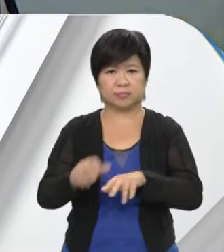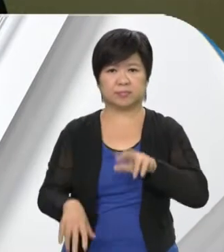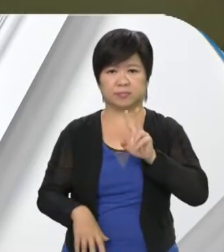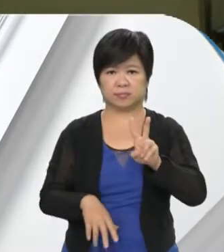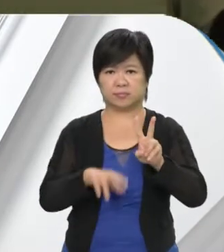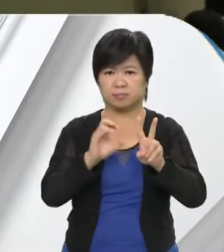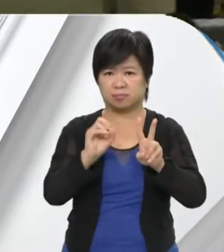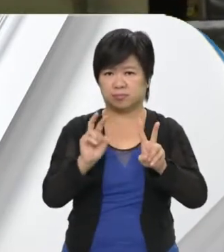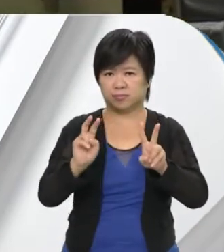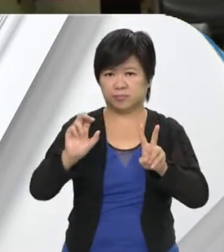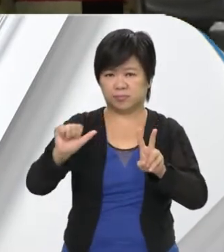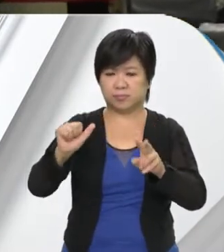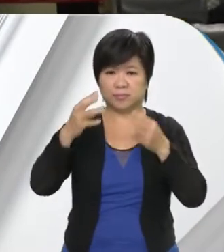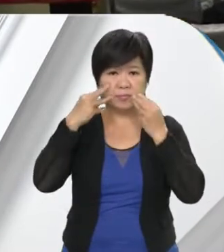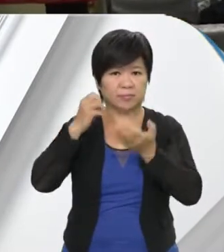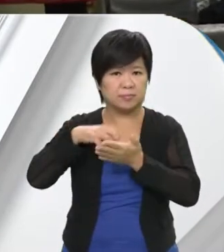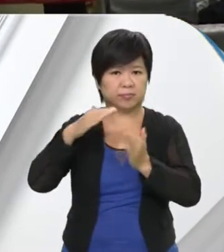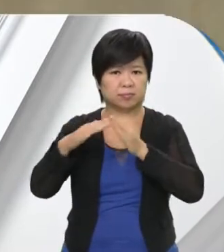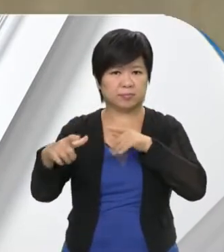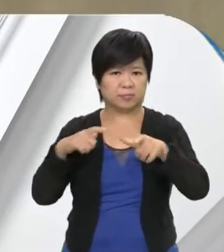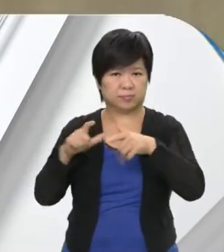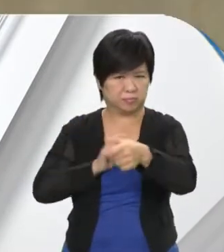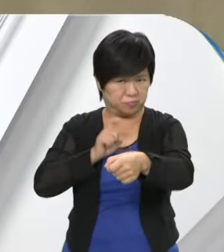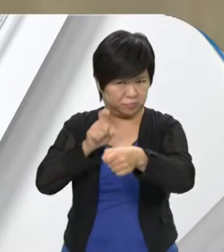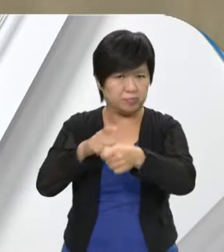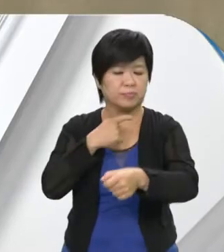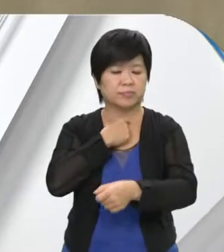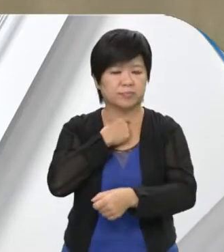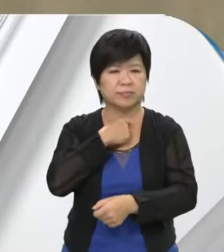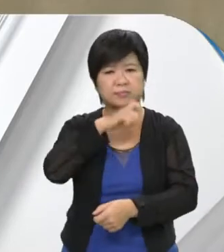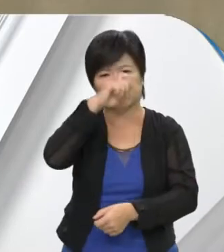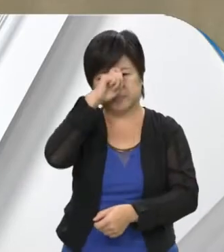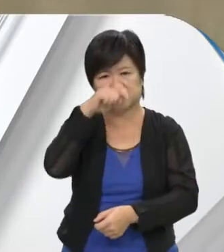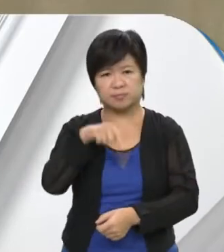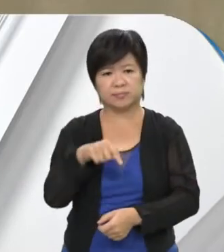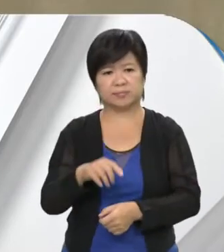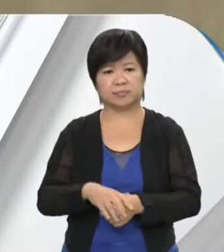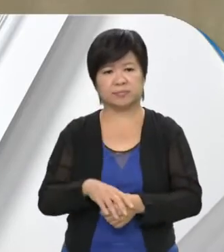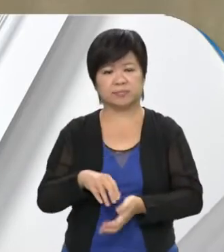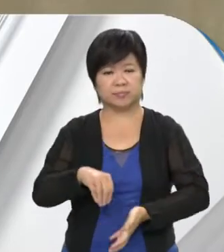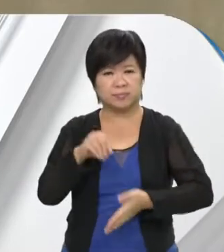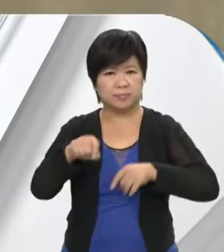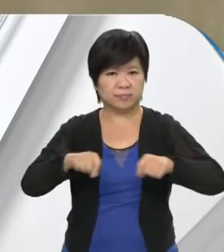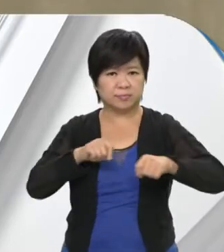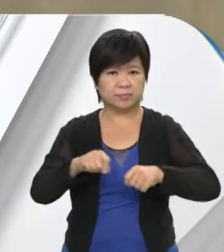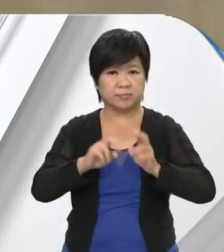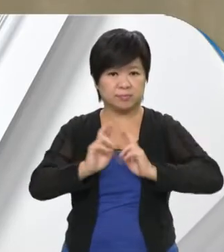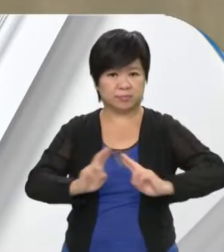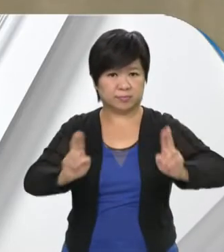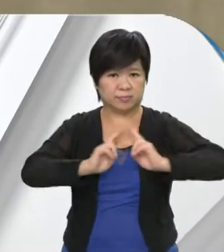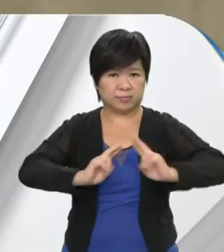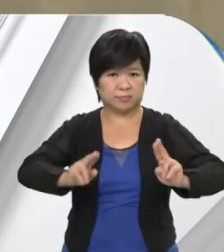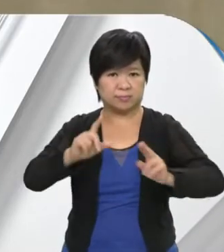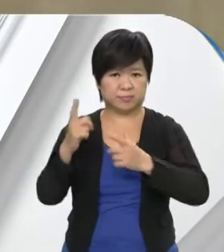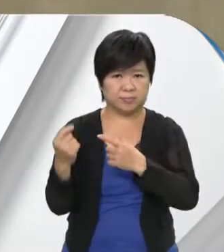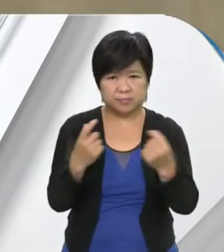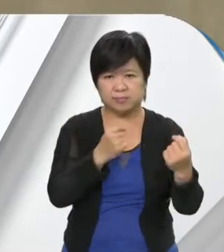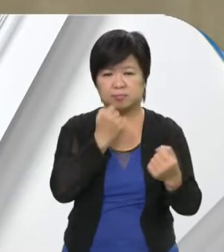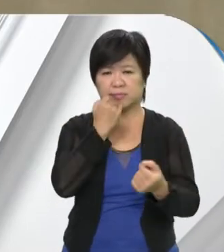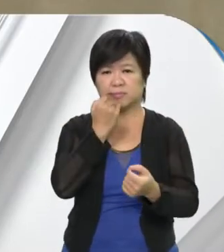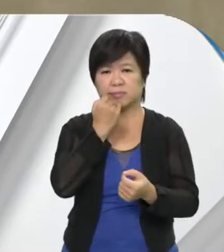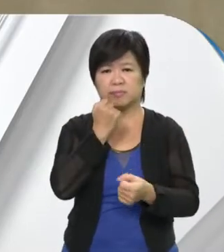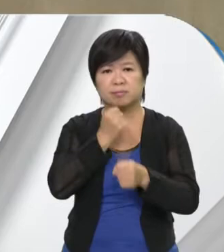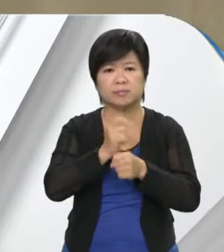2025年非核家园的目标。也希望借由我们提出的稳定供电计划，可以达